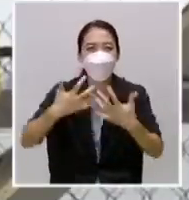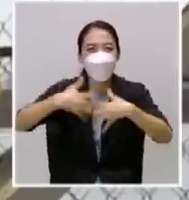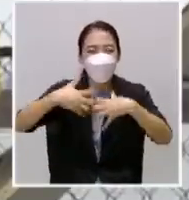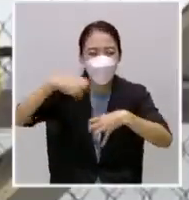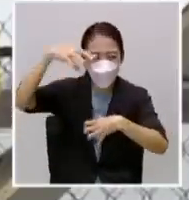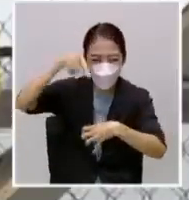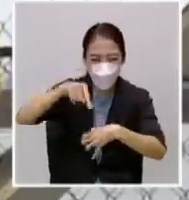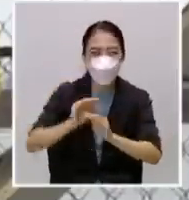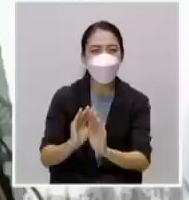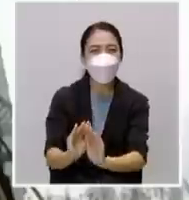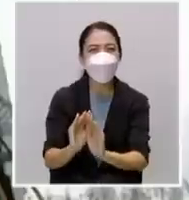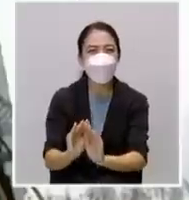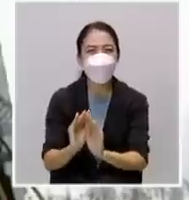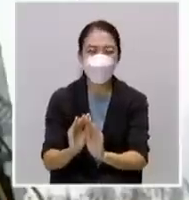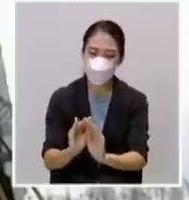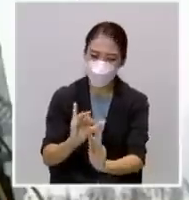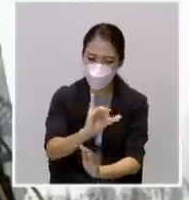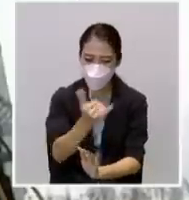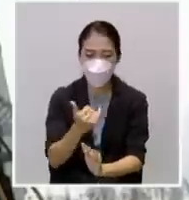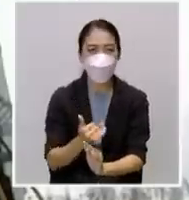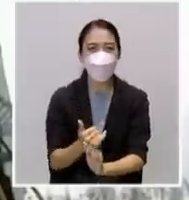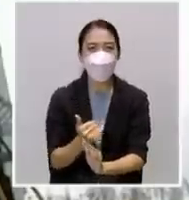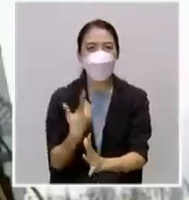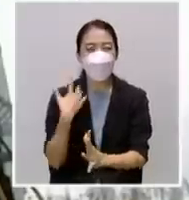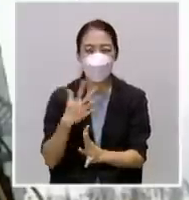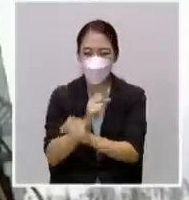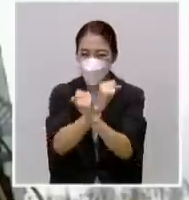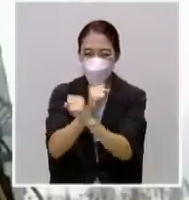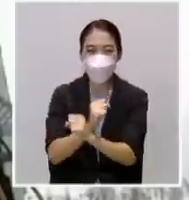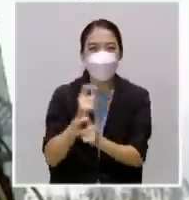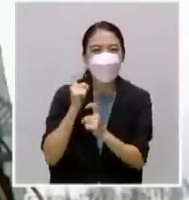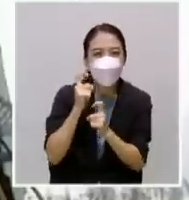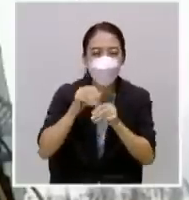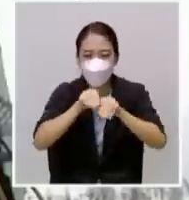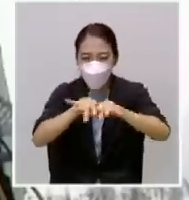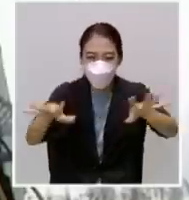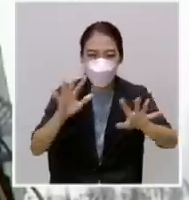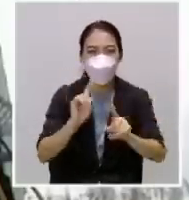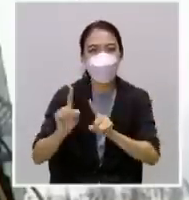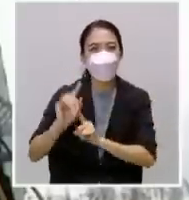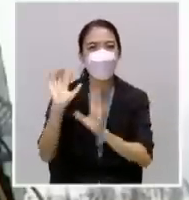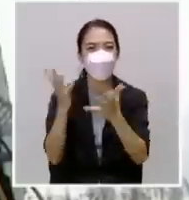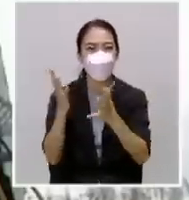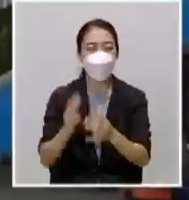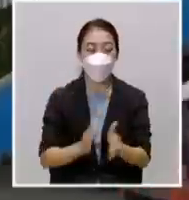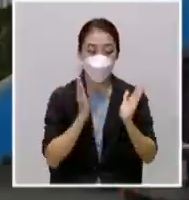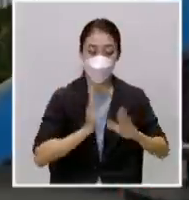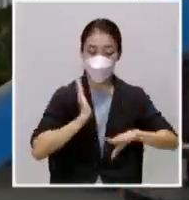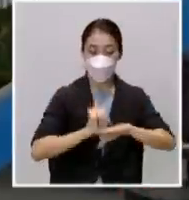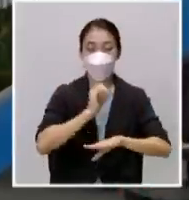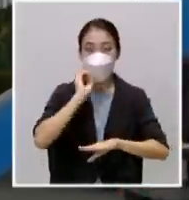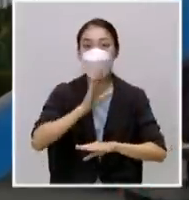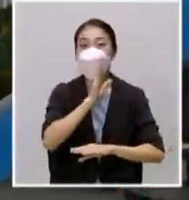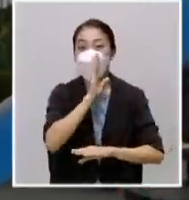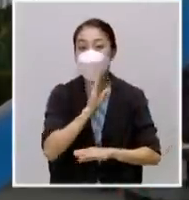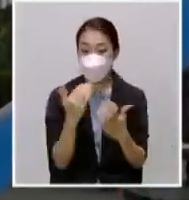เพื่อป้องกันไม่ให้กัมมันตภาพรังสีรั่วออกไปภายนอกผู้เชี่ยวชาญระบุว่าการที่จะเกิดภัยพิบัตินิวเคลียร์ครั้งใหญ่